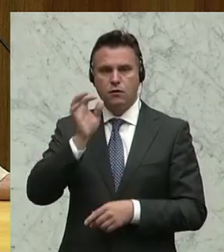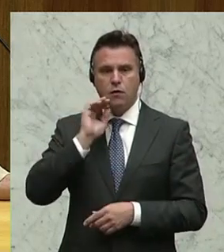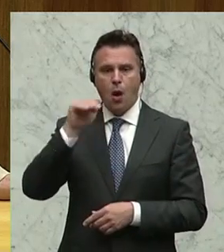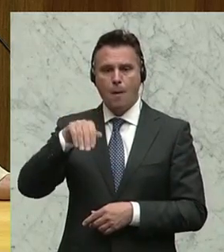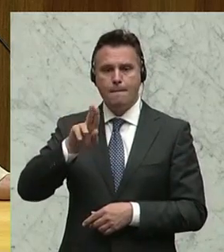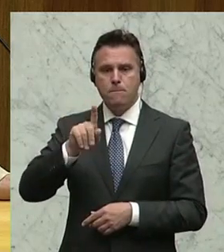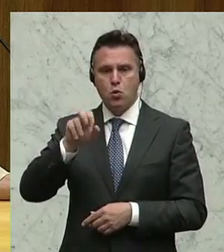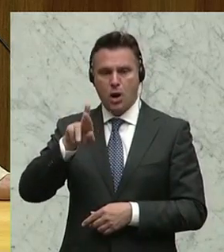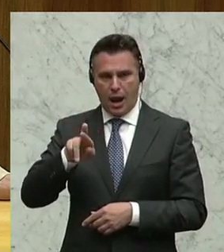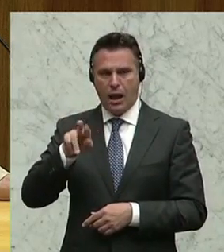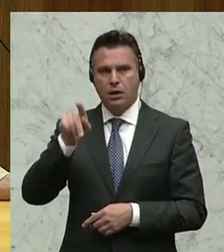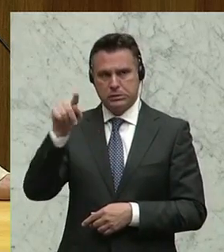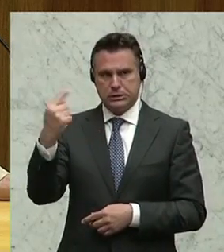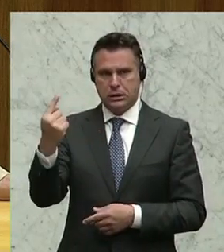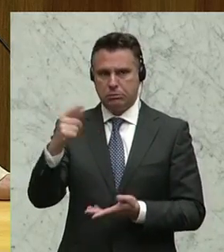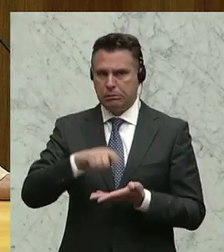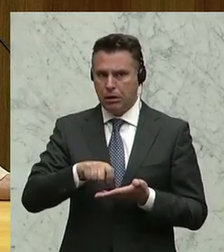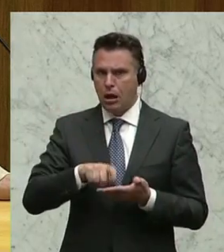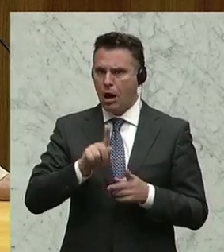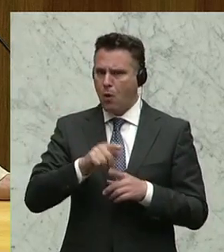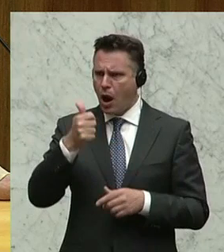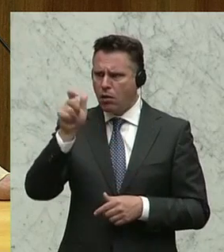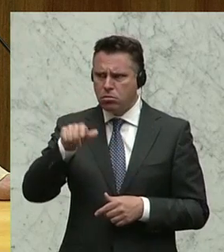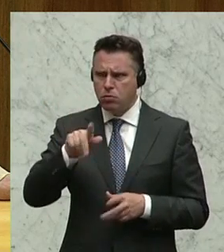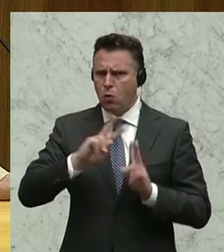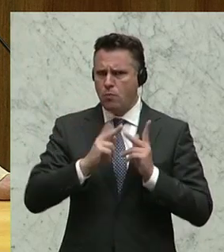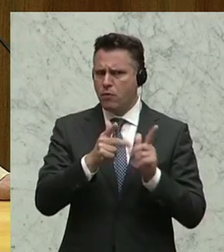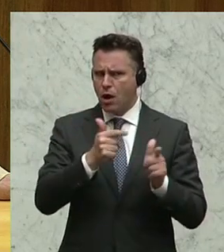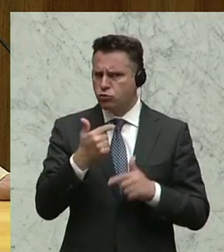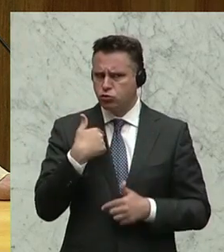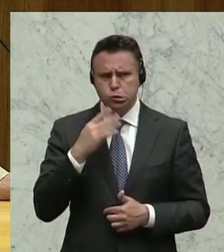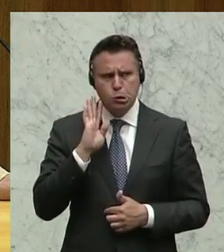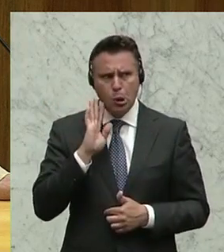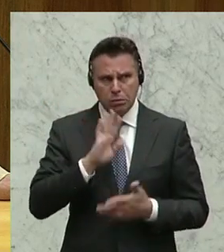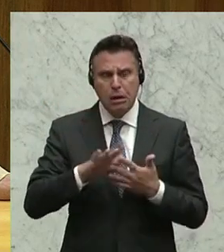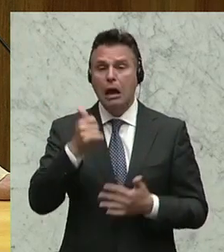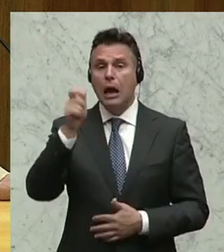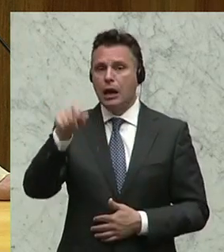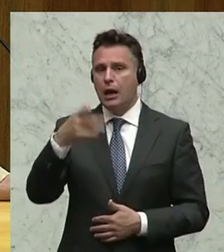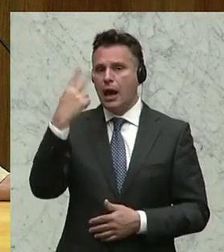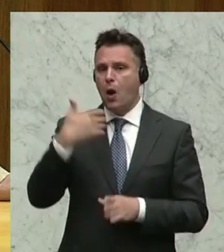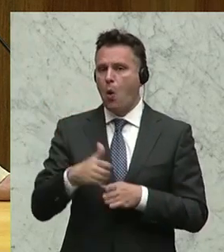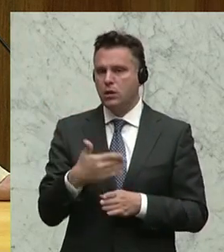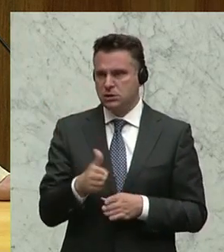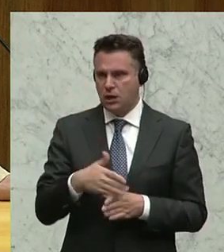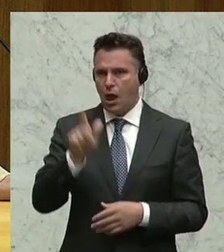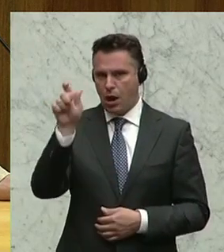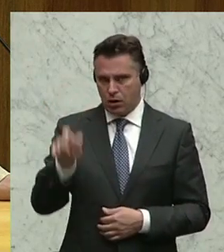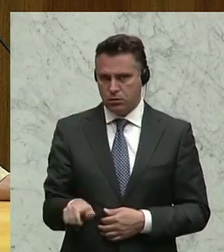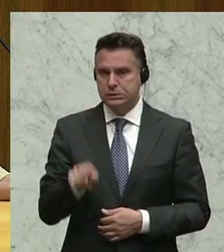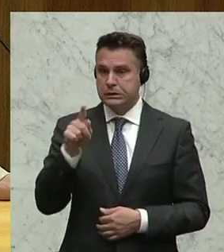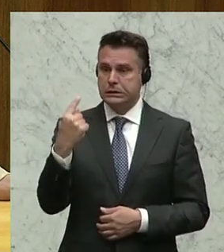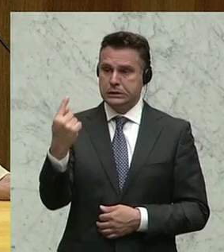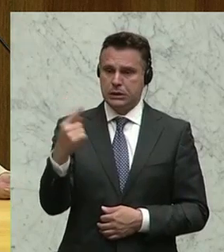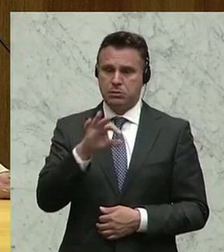Murer. Und ein Name, den ich noch nie im Umweltausschuss gehört habe, den ich aber unbedingt erwähnen möchte, ist Sepp Holzer. Sepp Holzer ist